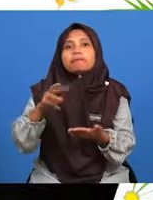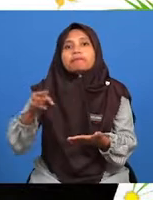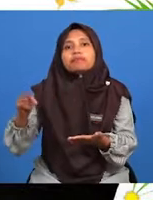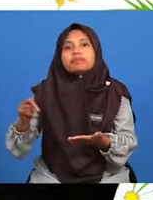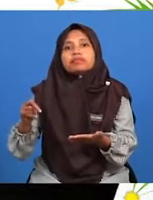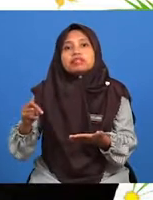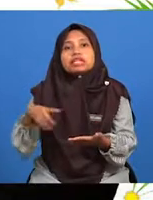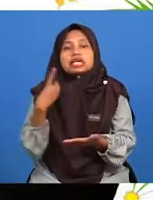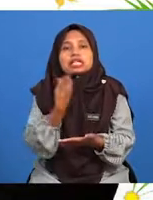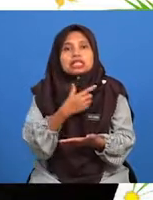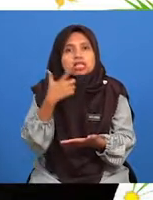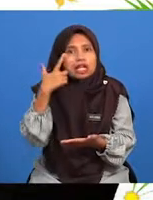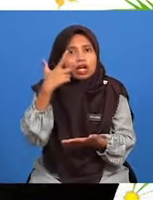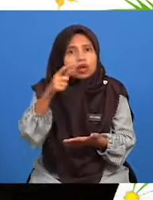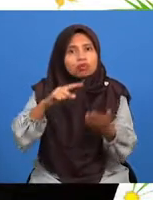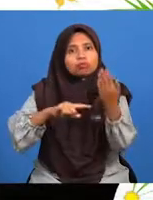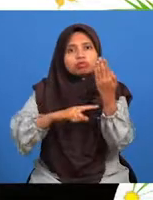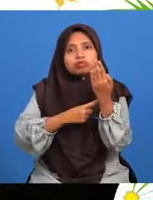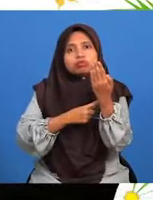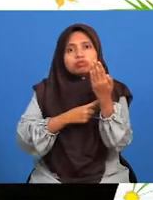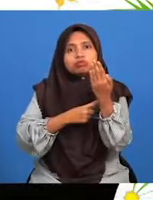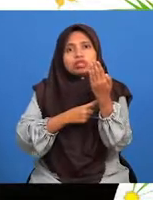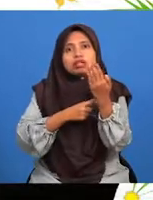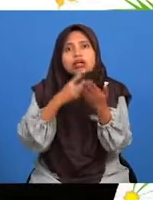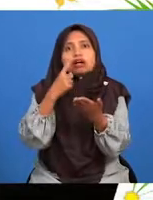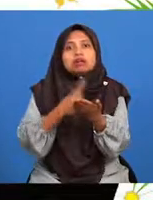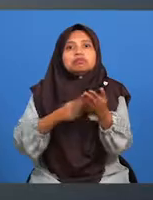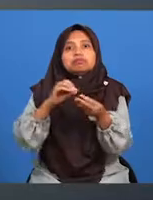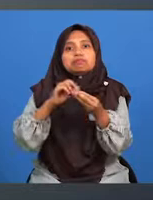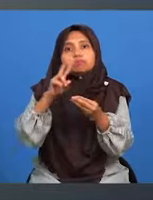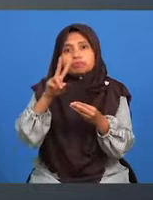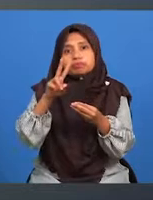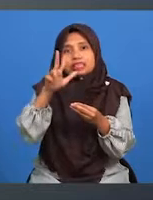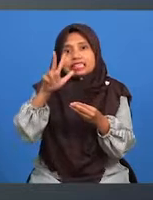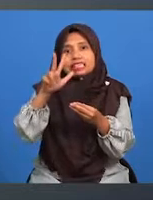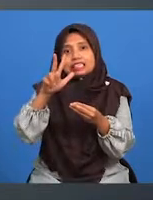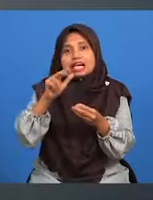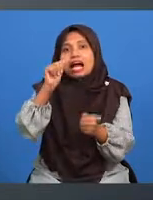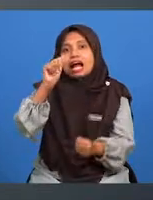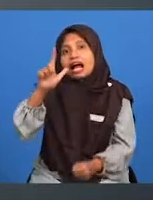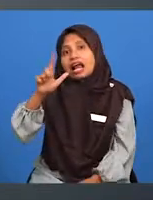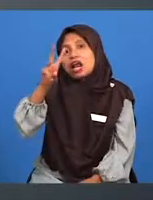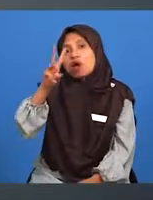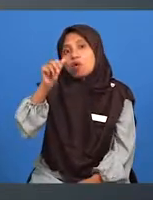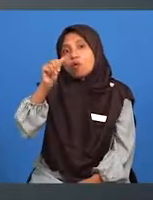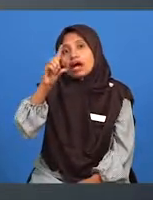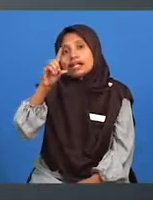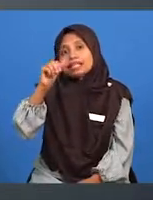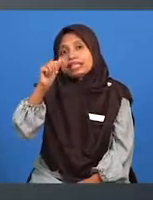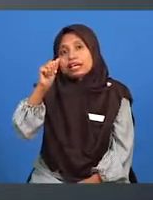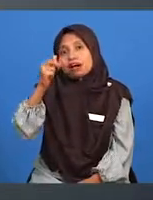kita lihat pula rukun dan syarat-syarat al-Wadi'ah. Murid-murid, al-Wadi'ah